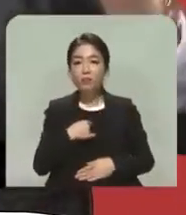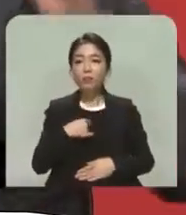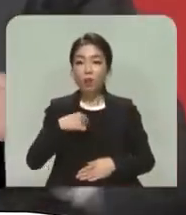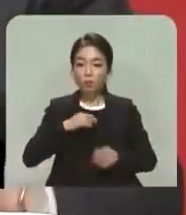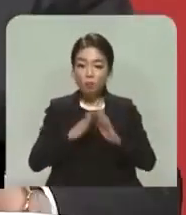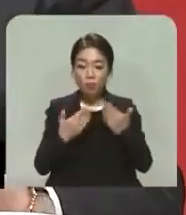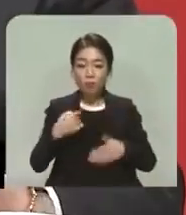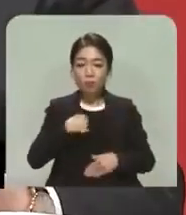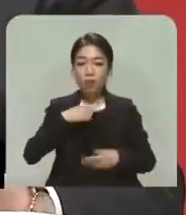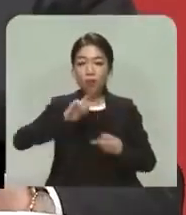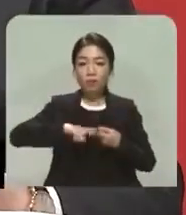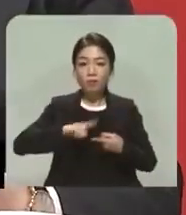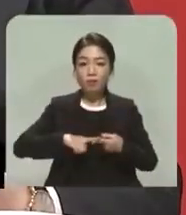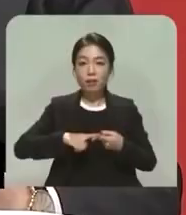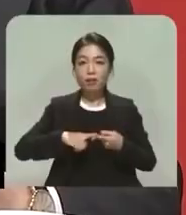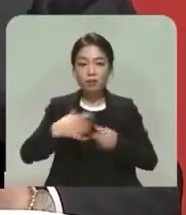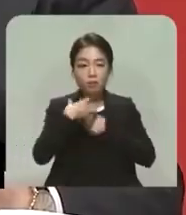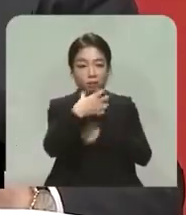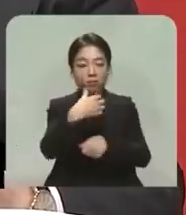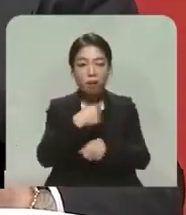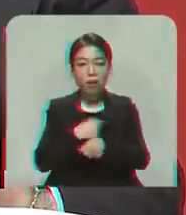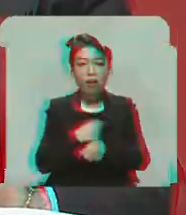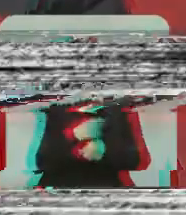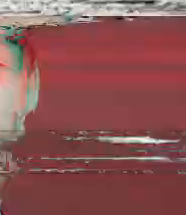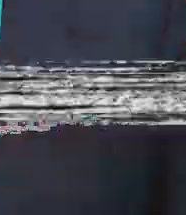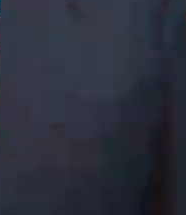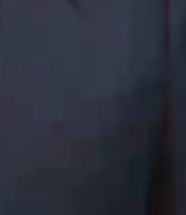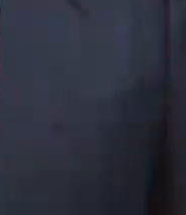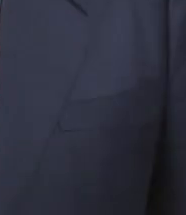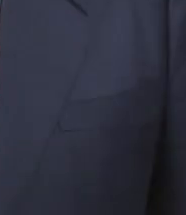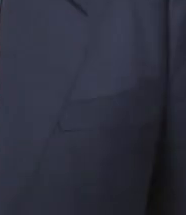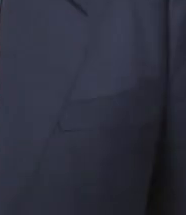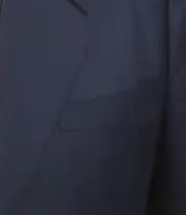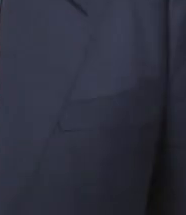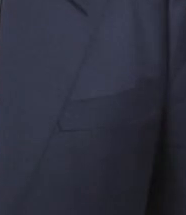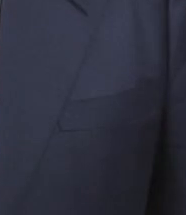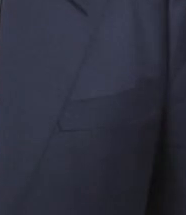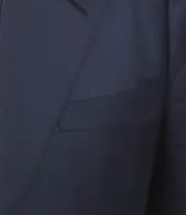알겠습니다. 저를 만약에 예. 갖고 그런 오늘, 얘기를 한다고 그러면 예,